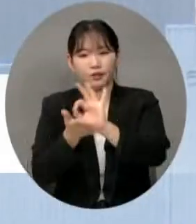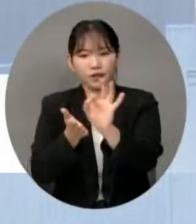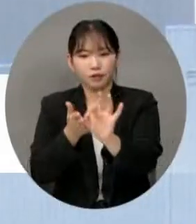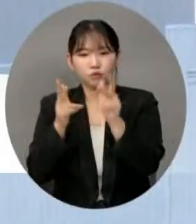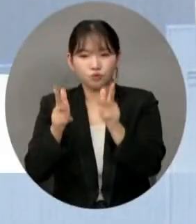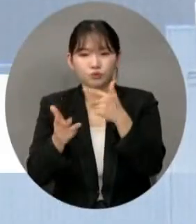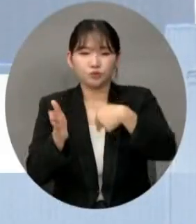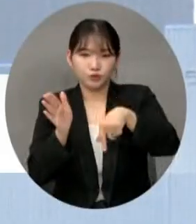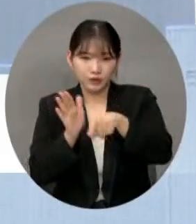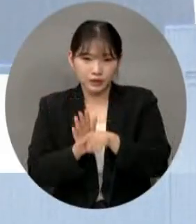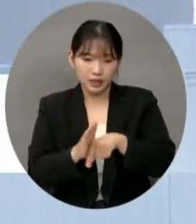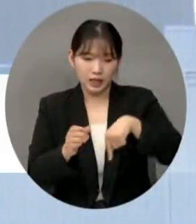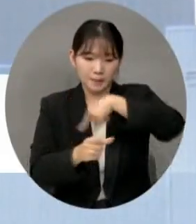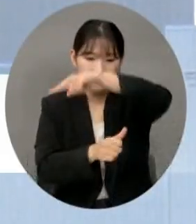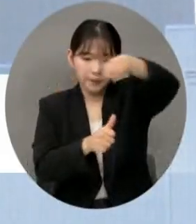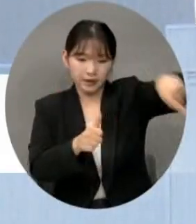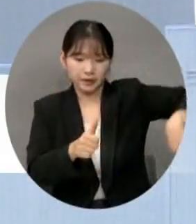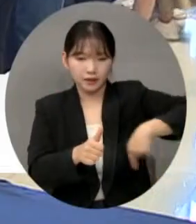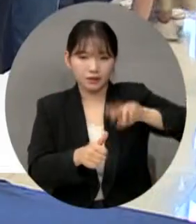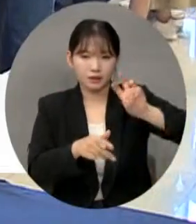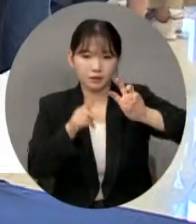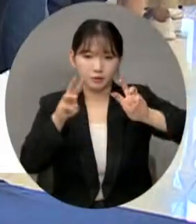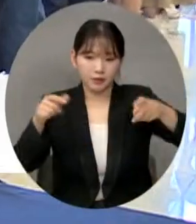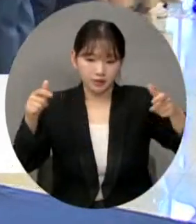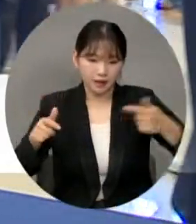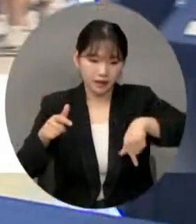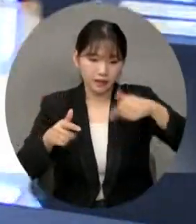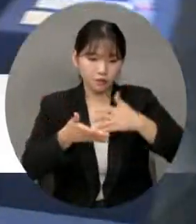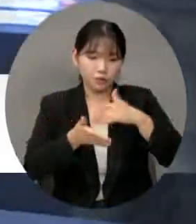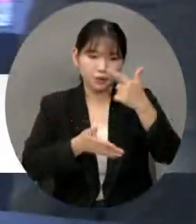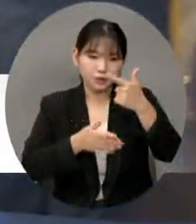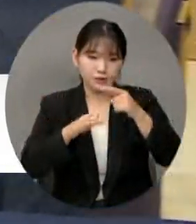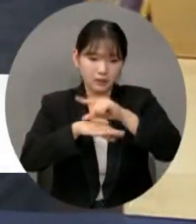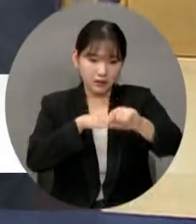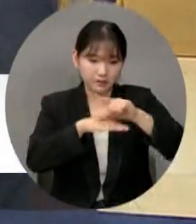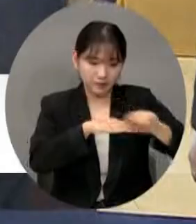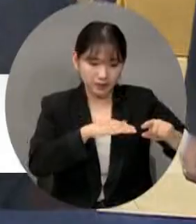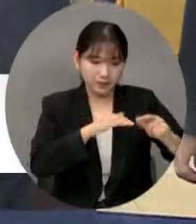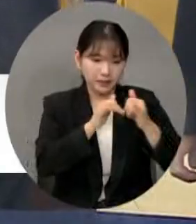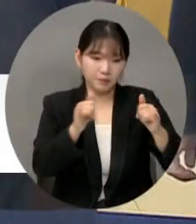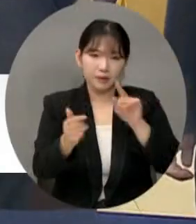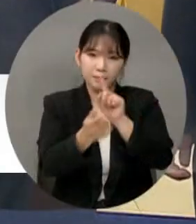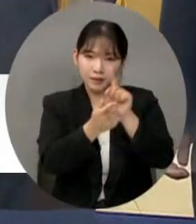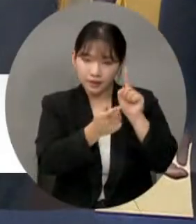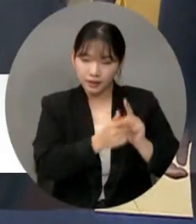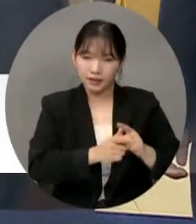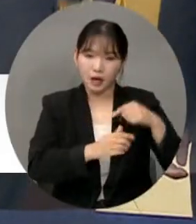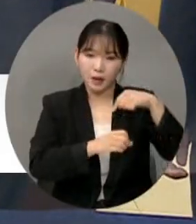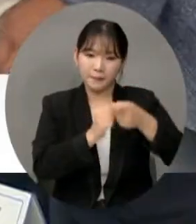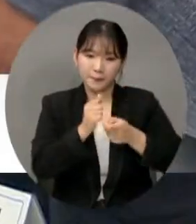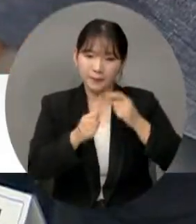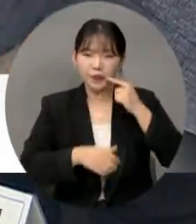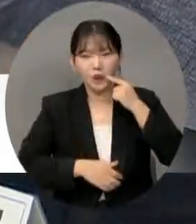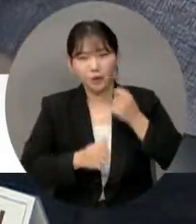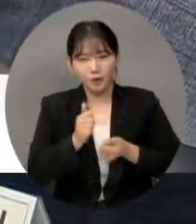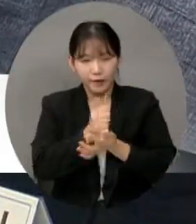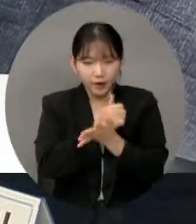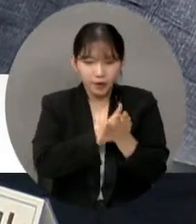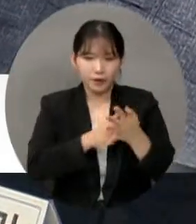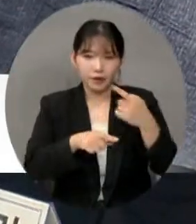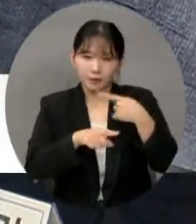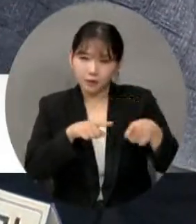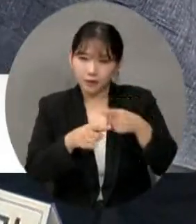위해 원전 반경 30km 이내 여섯 개 지자체 주민들을 상대로 방사선 환경 영양 평가서